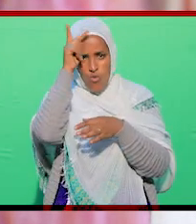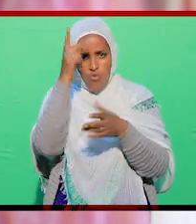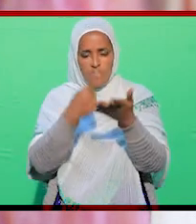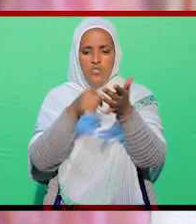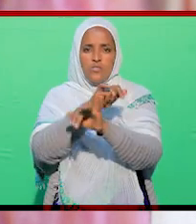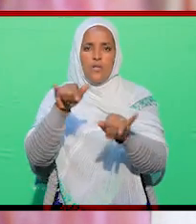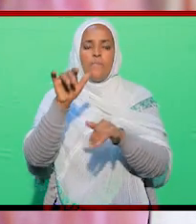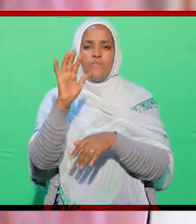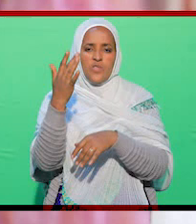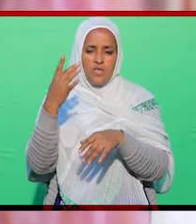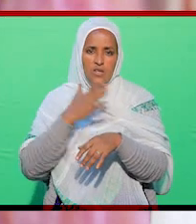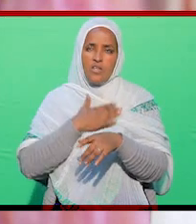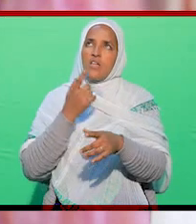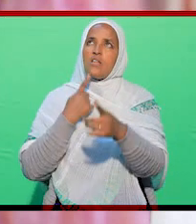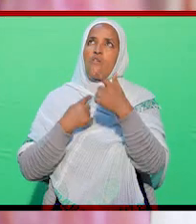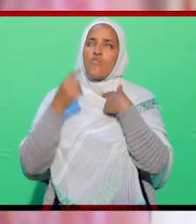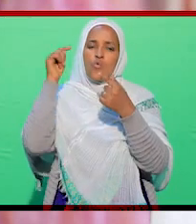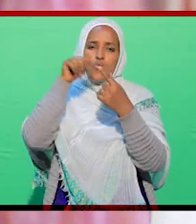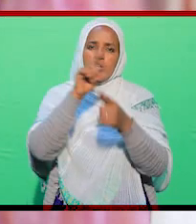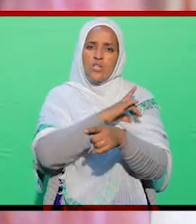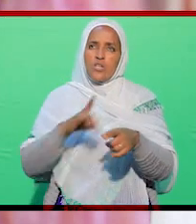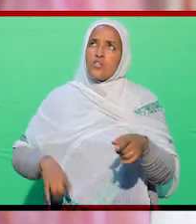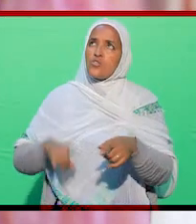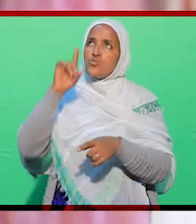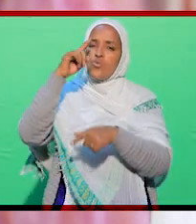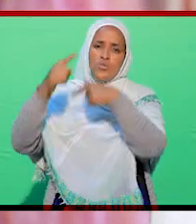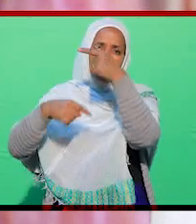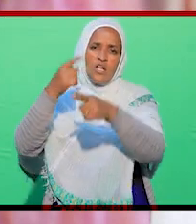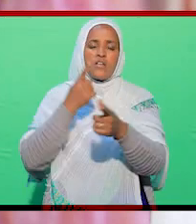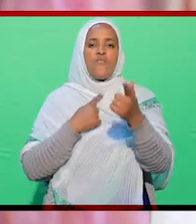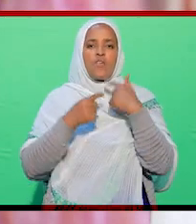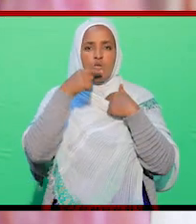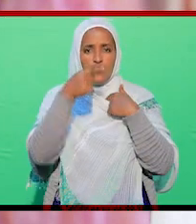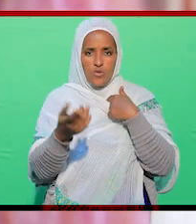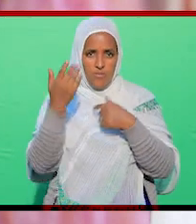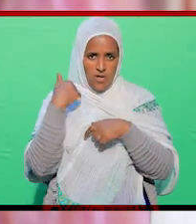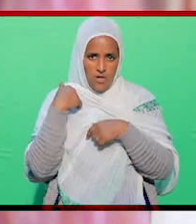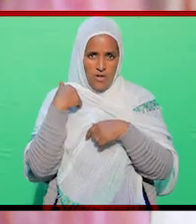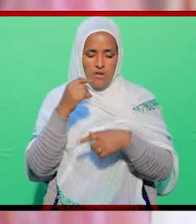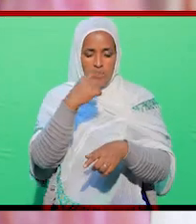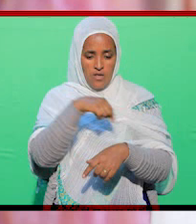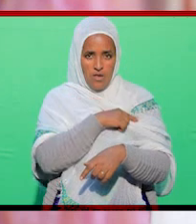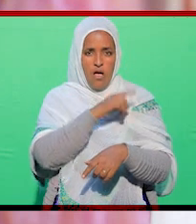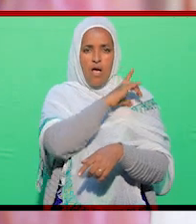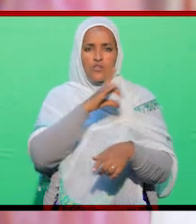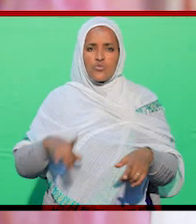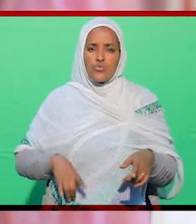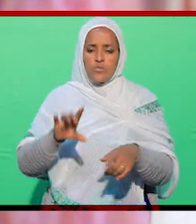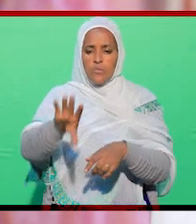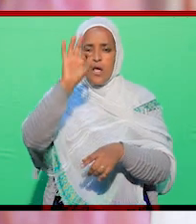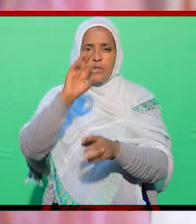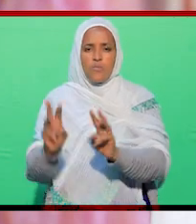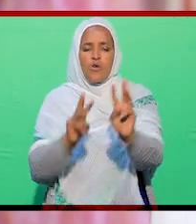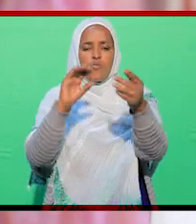ነበረ። እንደነ ቅዱስ ጳውሎስ የመሰሉት እኔ እናፍቃለሁ፣ ወደ ክርስቶስ ሊሄድ እናፍቃለሁ እያሉ ነበር።